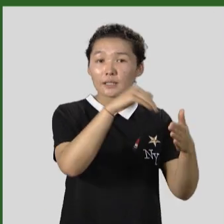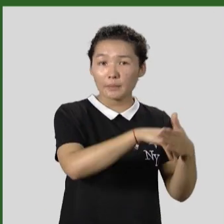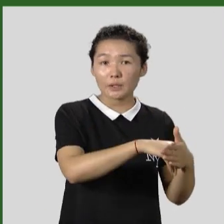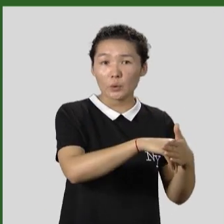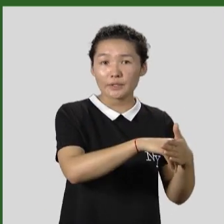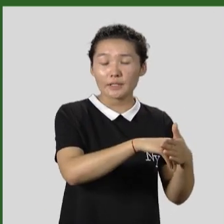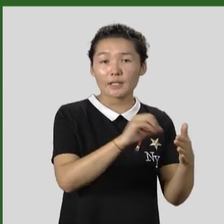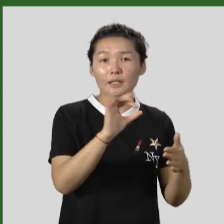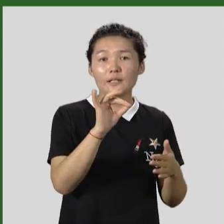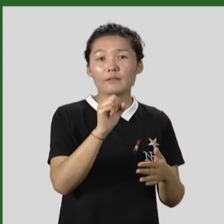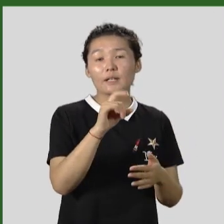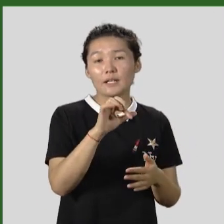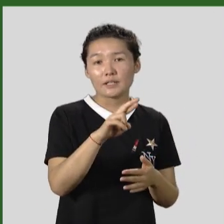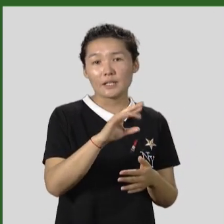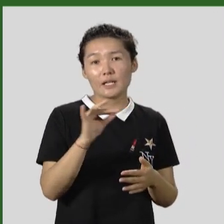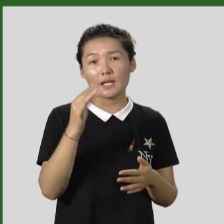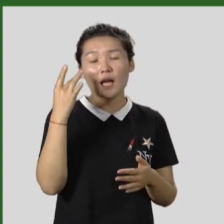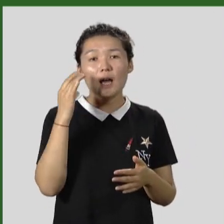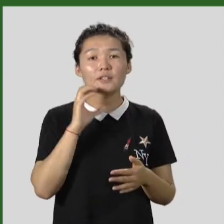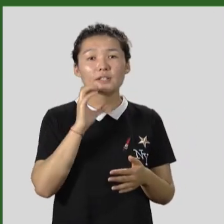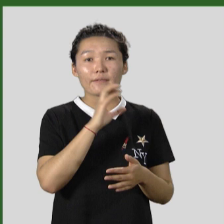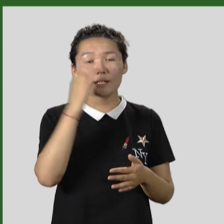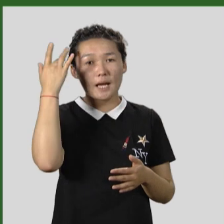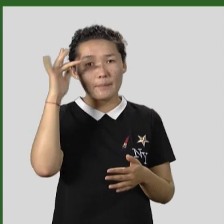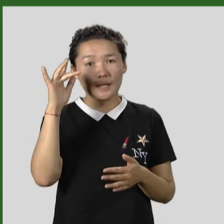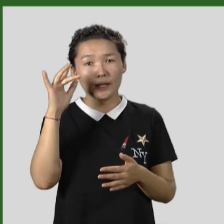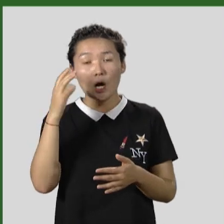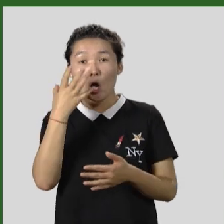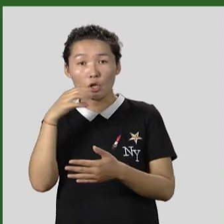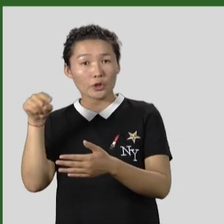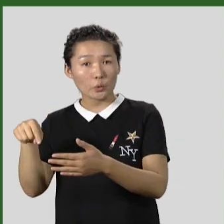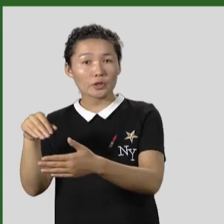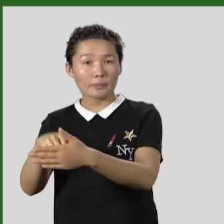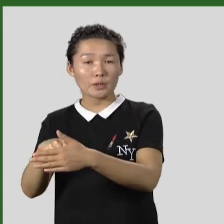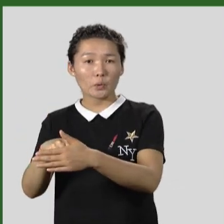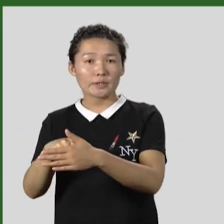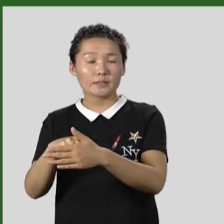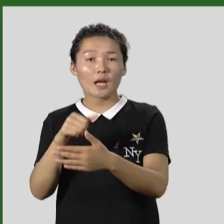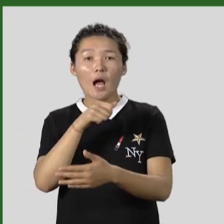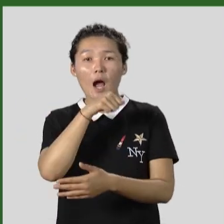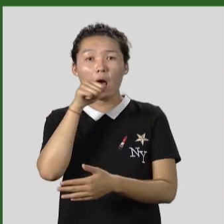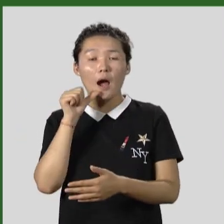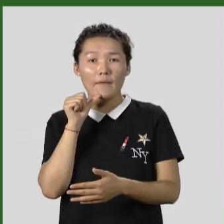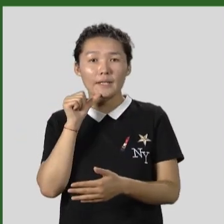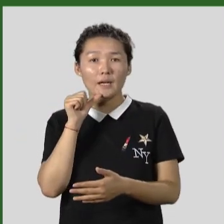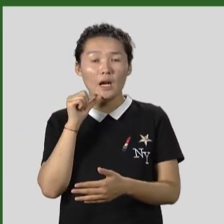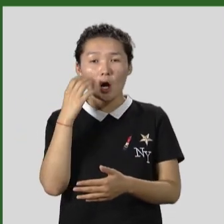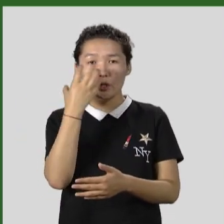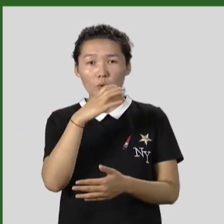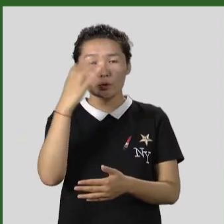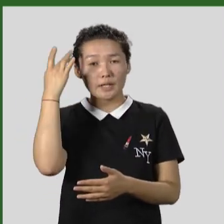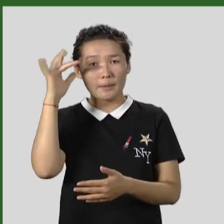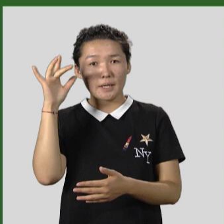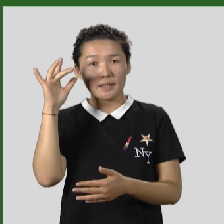относятся Евразия и Северная Америка. К южным – Африка, Южная Америка, Антарктида